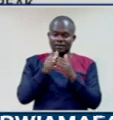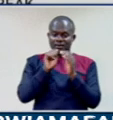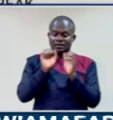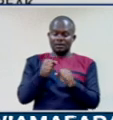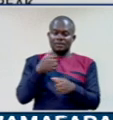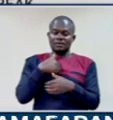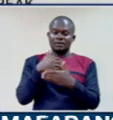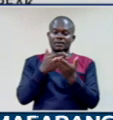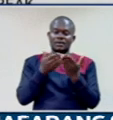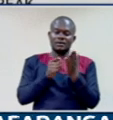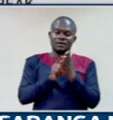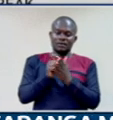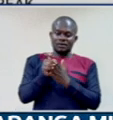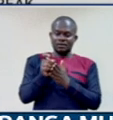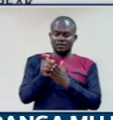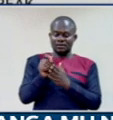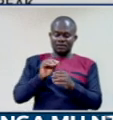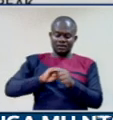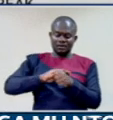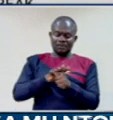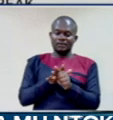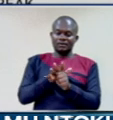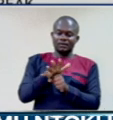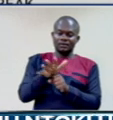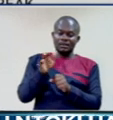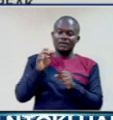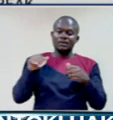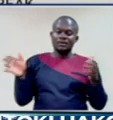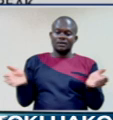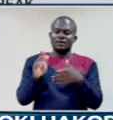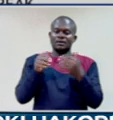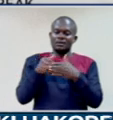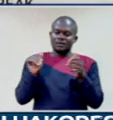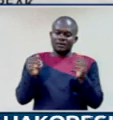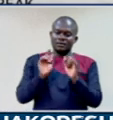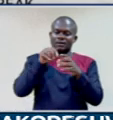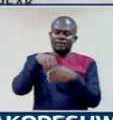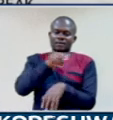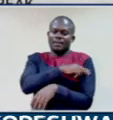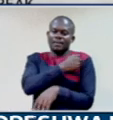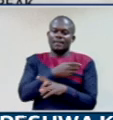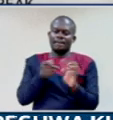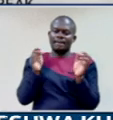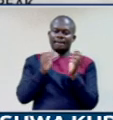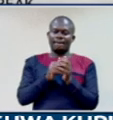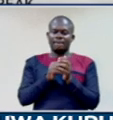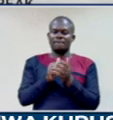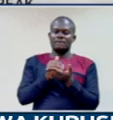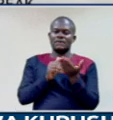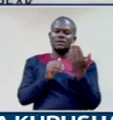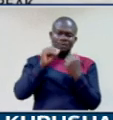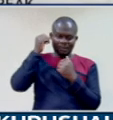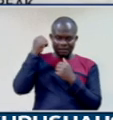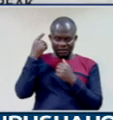bafite iyo virusi. Icyo tubakangurira ni uko ubonye ibimenyetso wese agerageza kujya kwa muganga, kandi